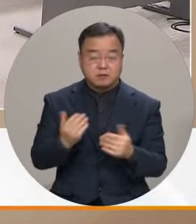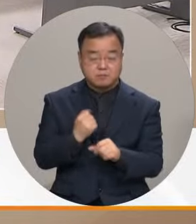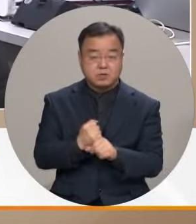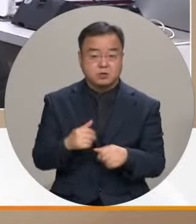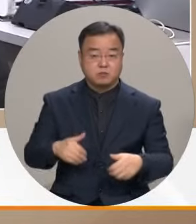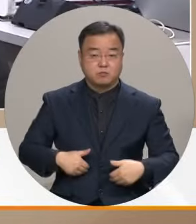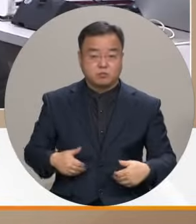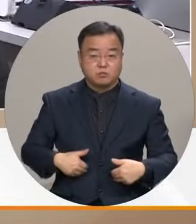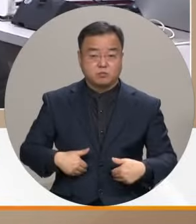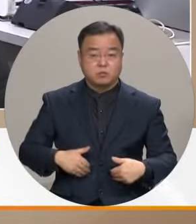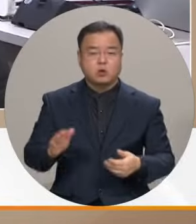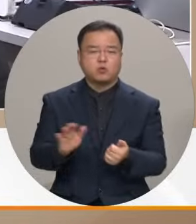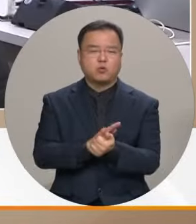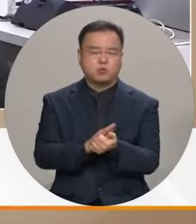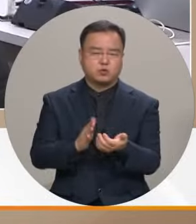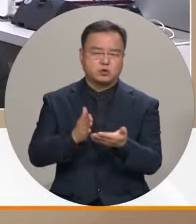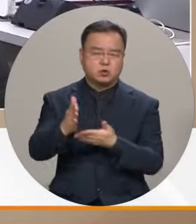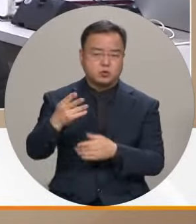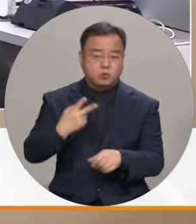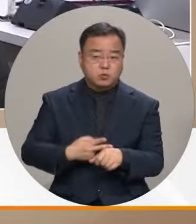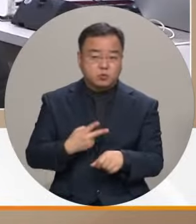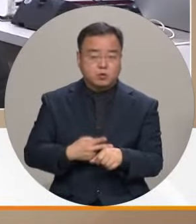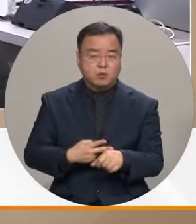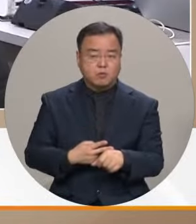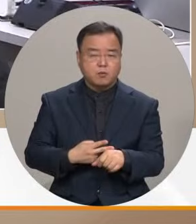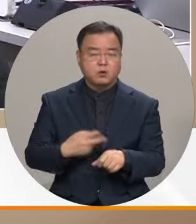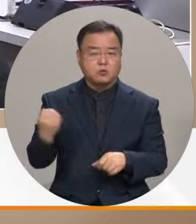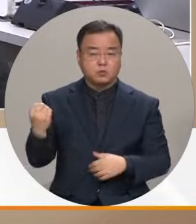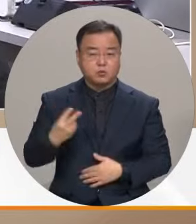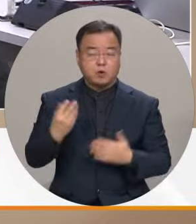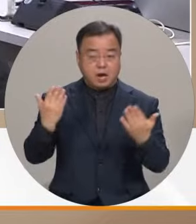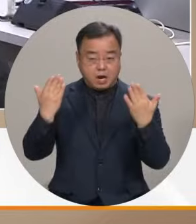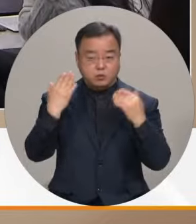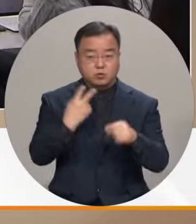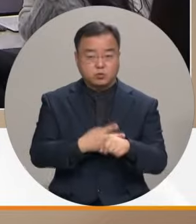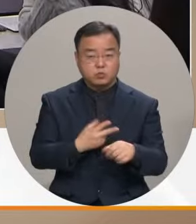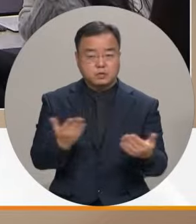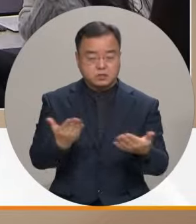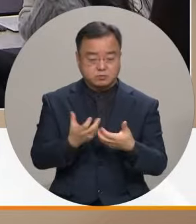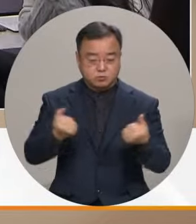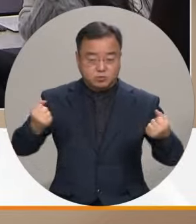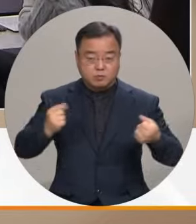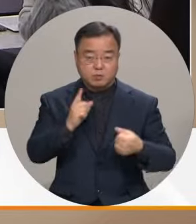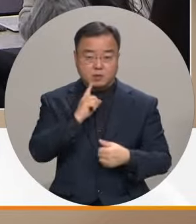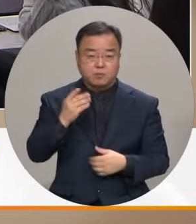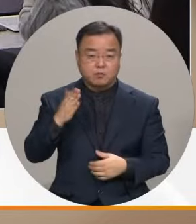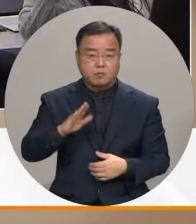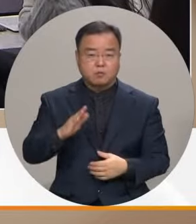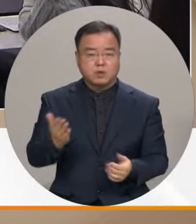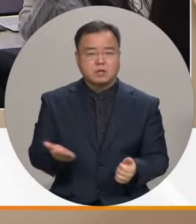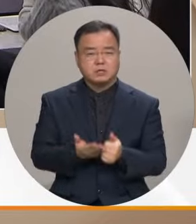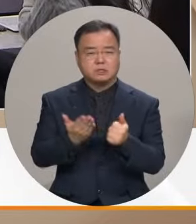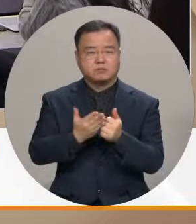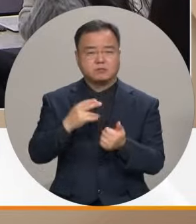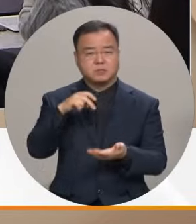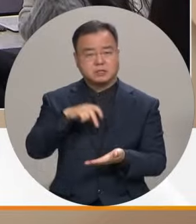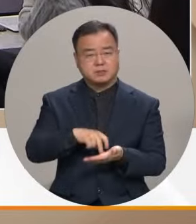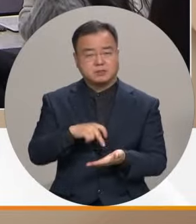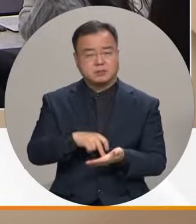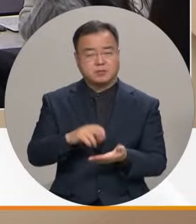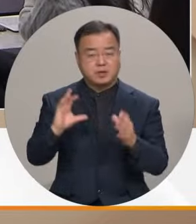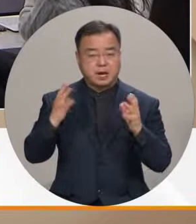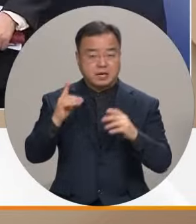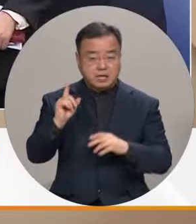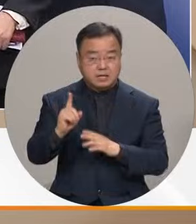놀봄 전담 사와 교원이 교원의 업무가 이렇게 분리가 된다고 하는데요 양육자 입장에서는 어 아이 한 명에 대한